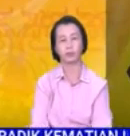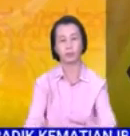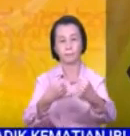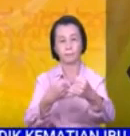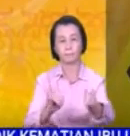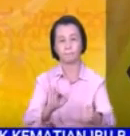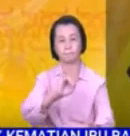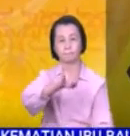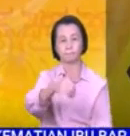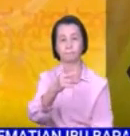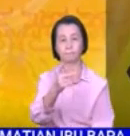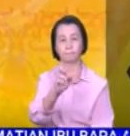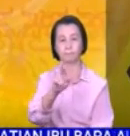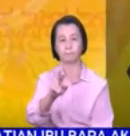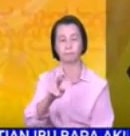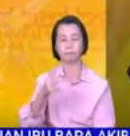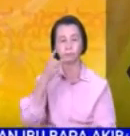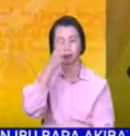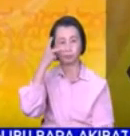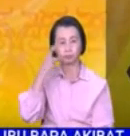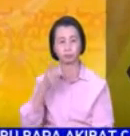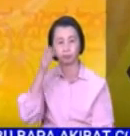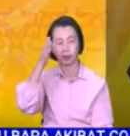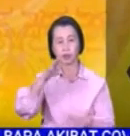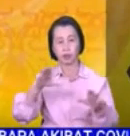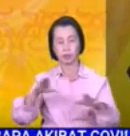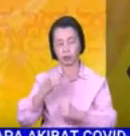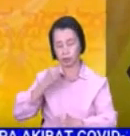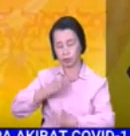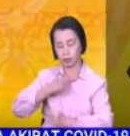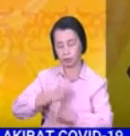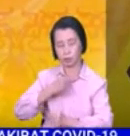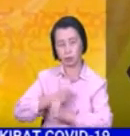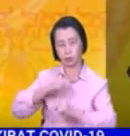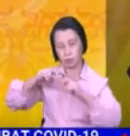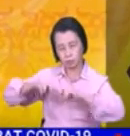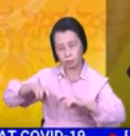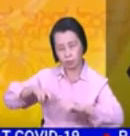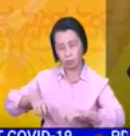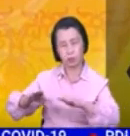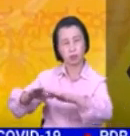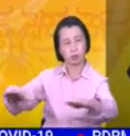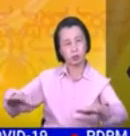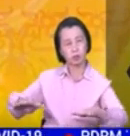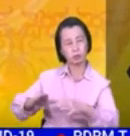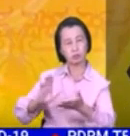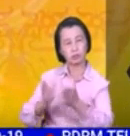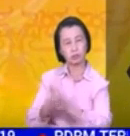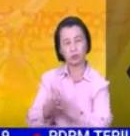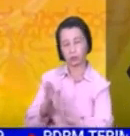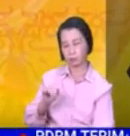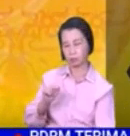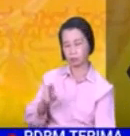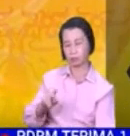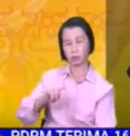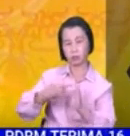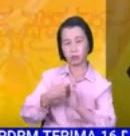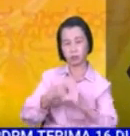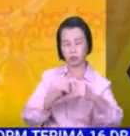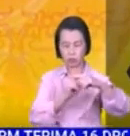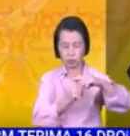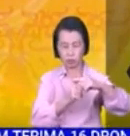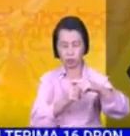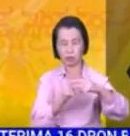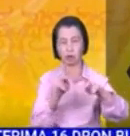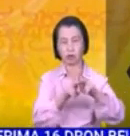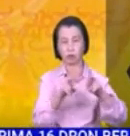Jabatan Kerja Raya JKR Bahagian Kuching akan melaksanakan kerja-kerja penyiasatan tapak di Jalan Kuching Bau bermula dari Simpang